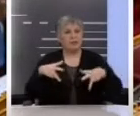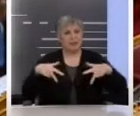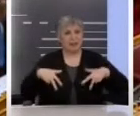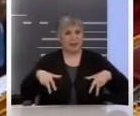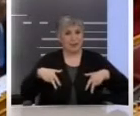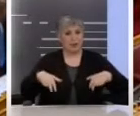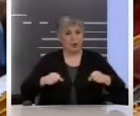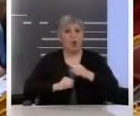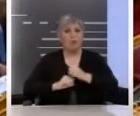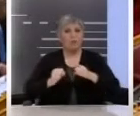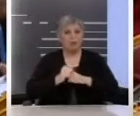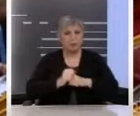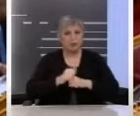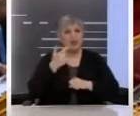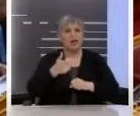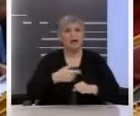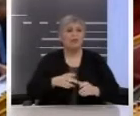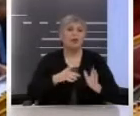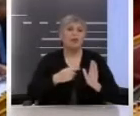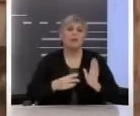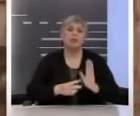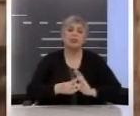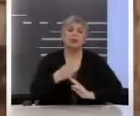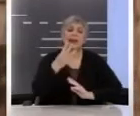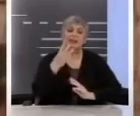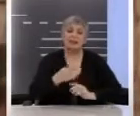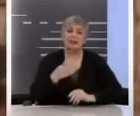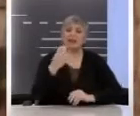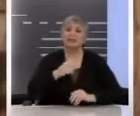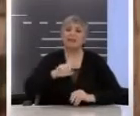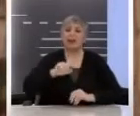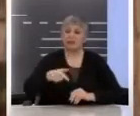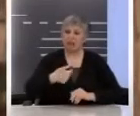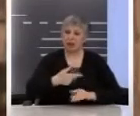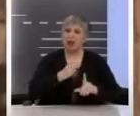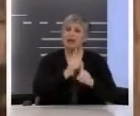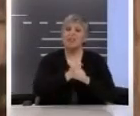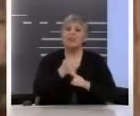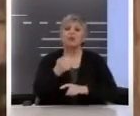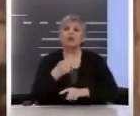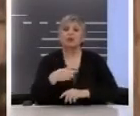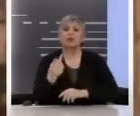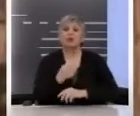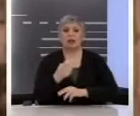Υποδομών με αριθμό 1349 και ειδικό αριθμό 220 θεωρούμε ότι